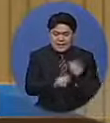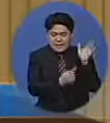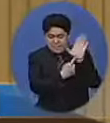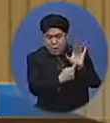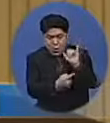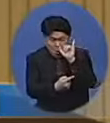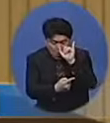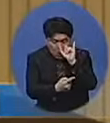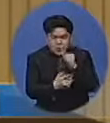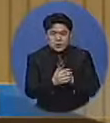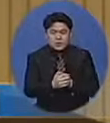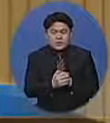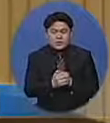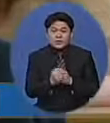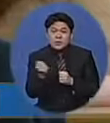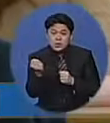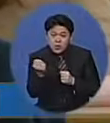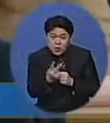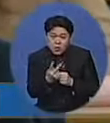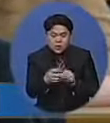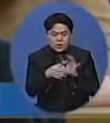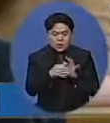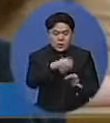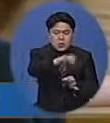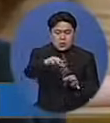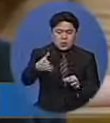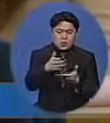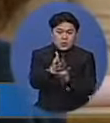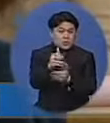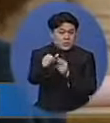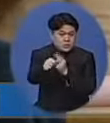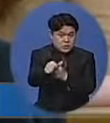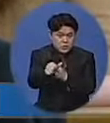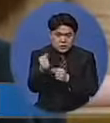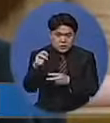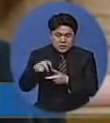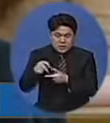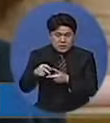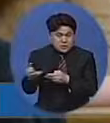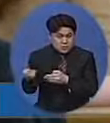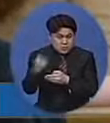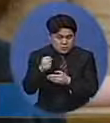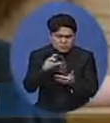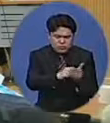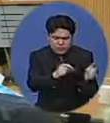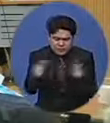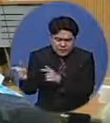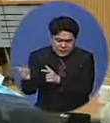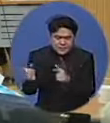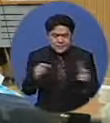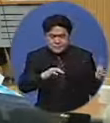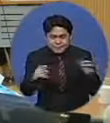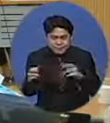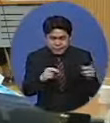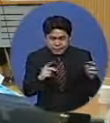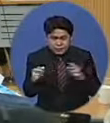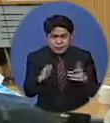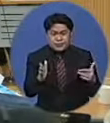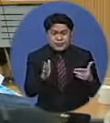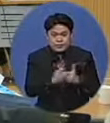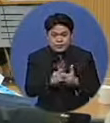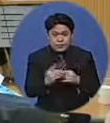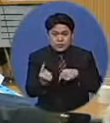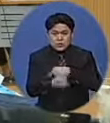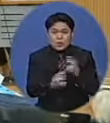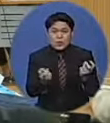한 증언과 발제를 토대로 관련 기관의 전문가와 센터가 가지고 있는 문제점들을 함께 토론하고